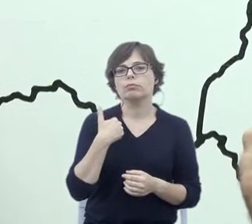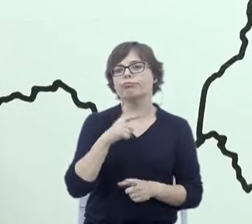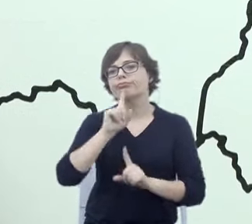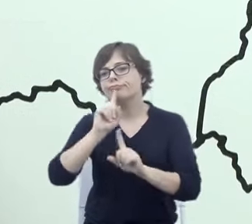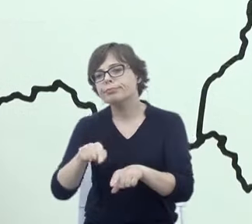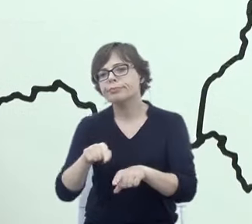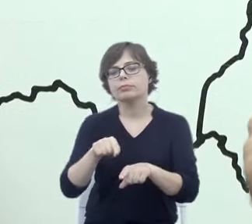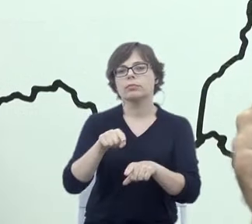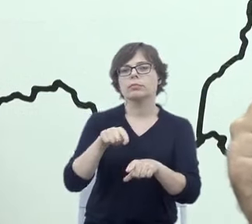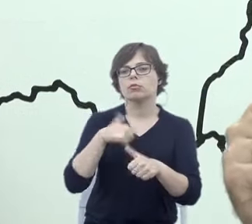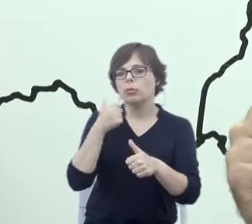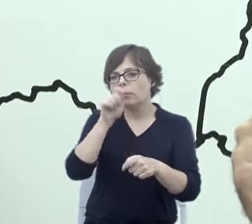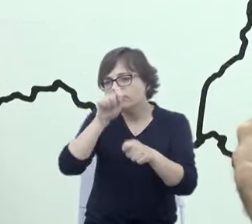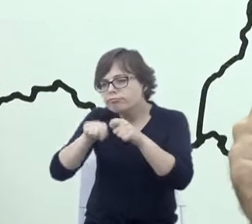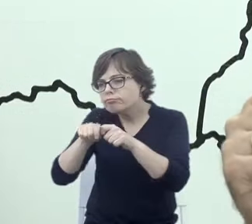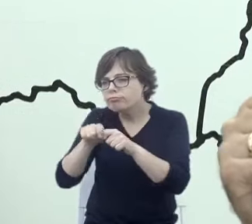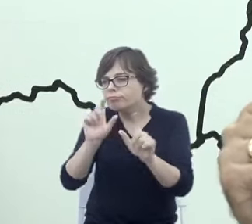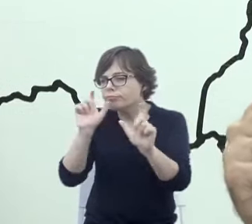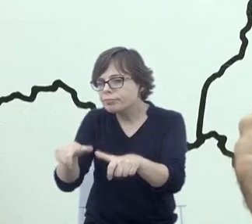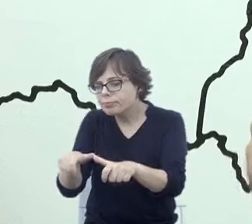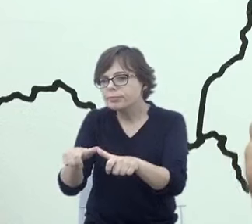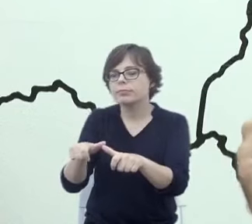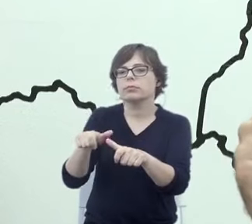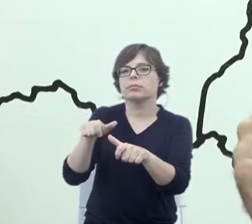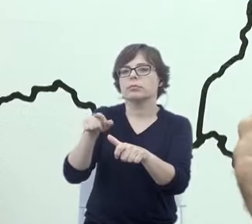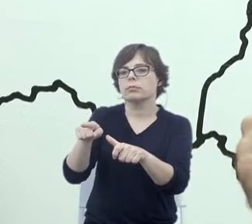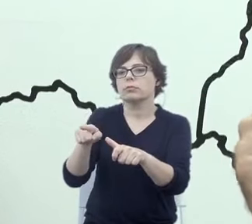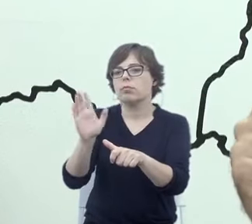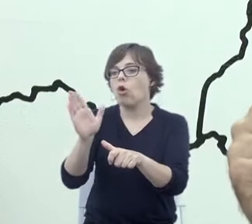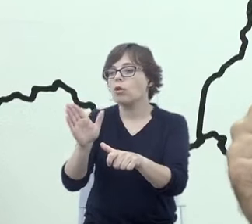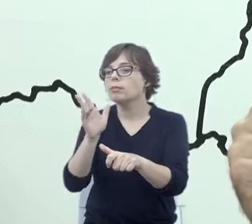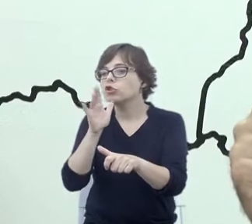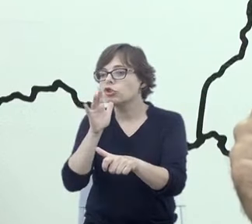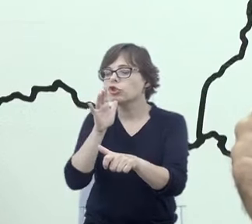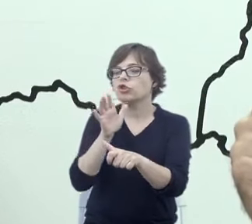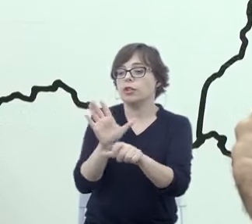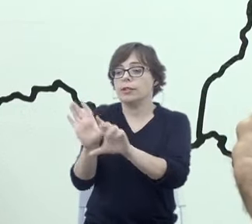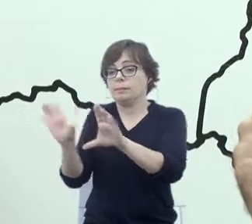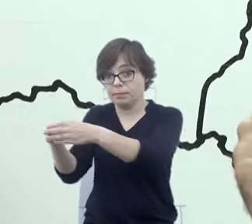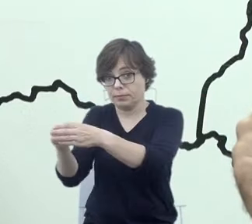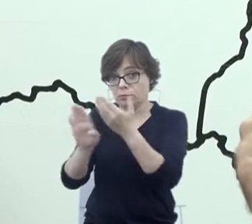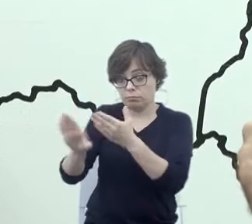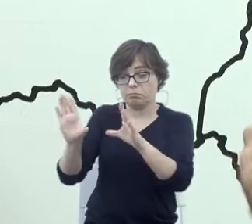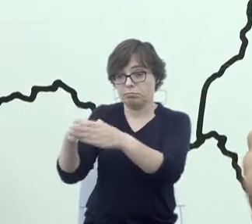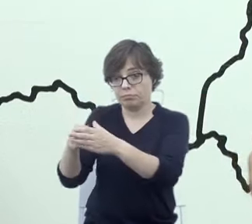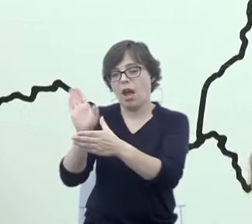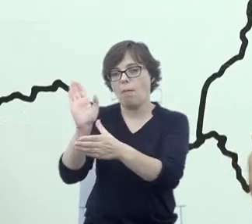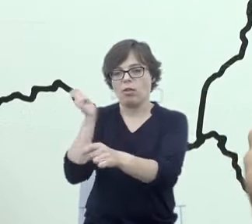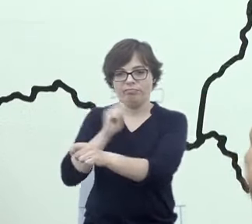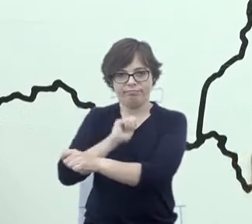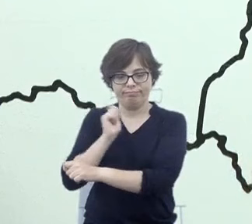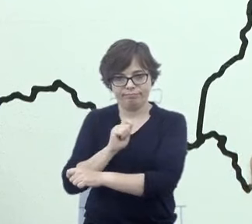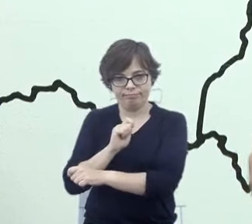tropienie, izolowanie i eksterminowanie przedstawicieli tych grup,